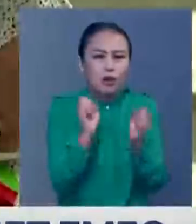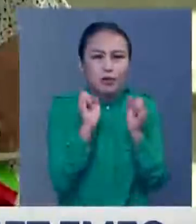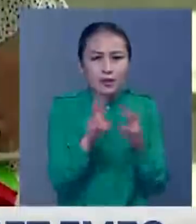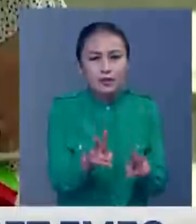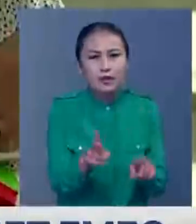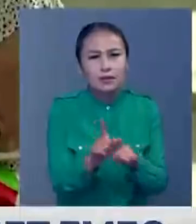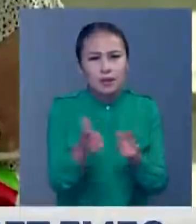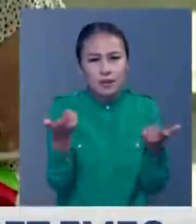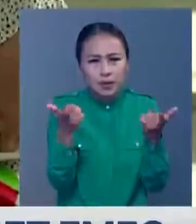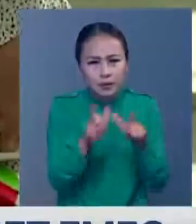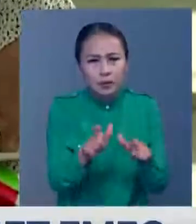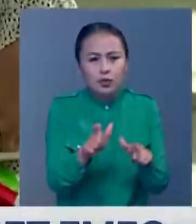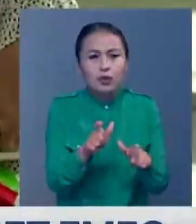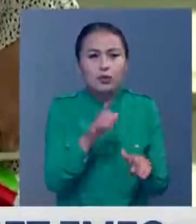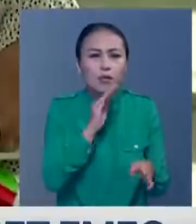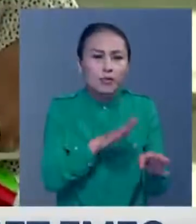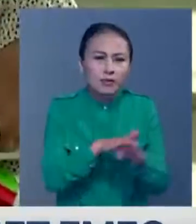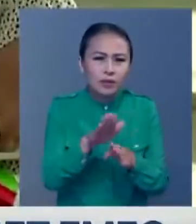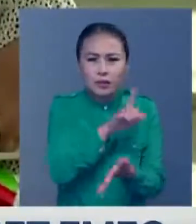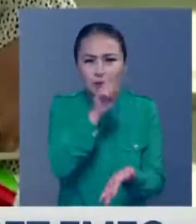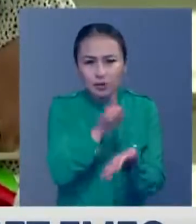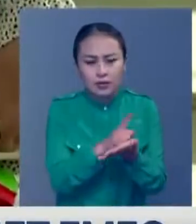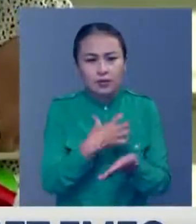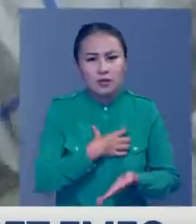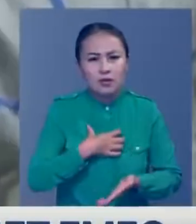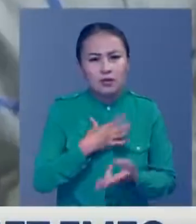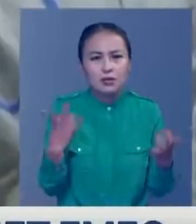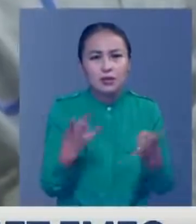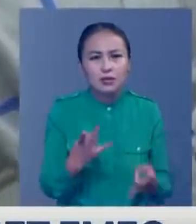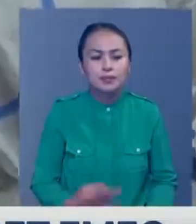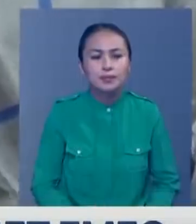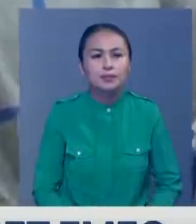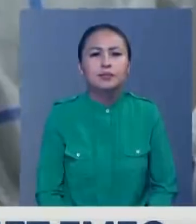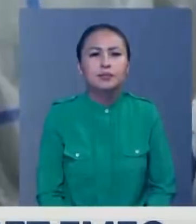қауіпсіздік мақсатында карантиннің талаптарын орындап отырудың маңыздылығына тоқталды.